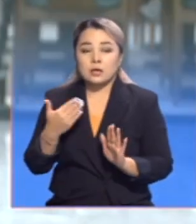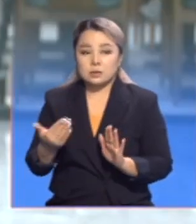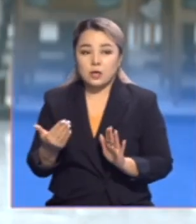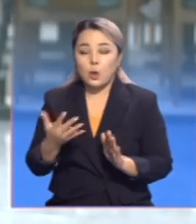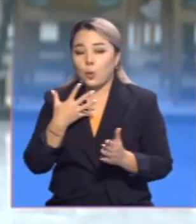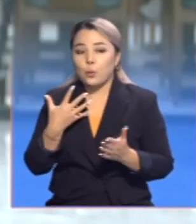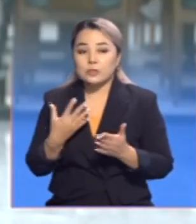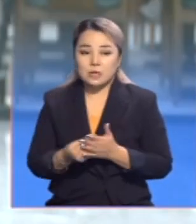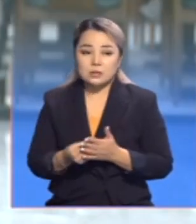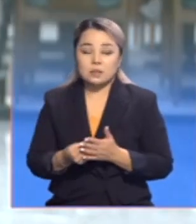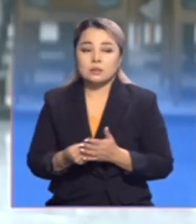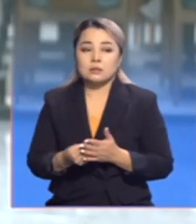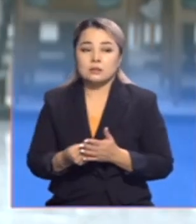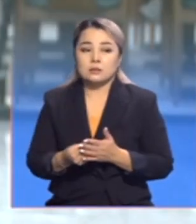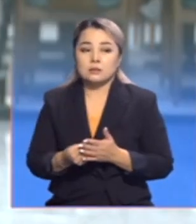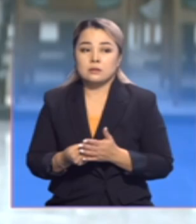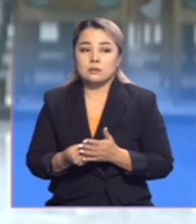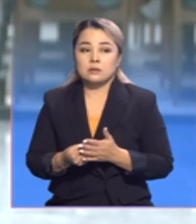өзінің